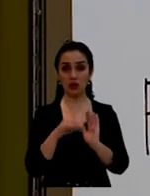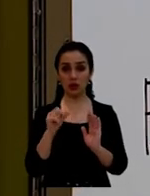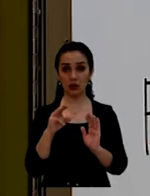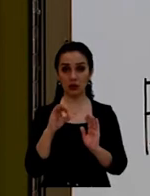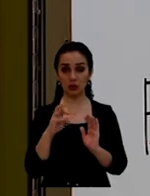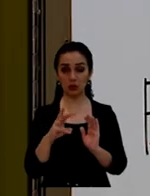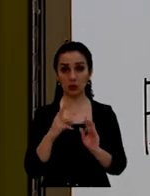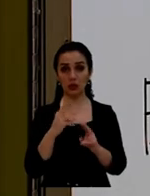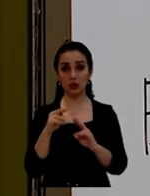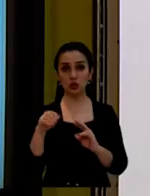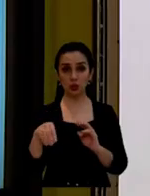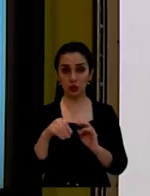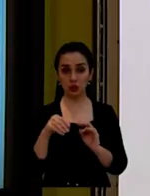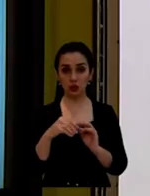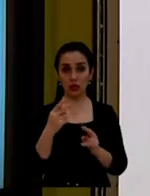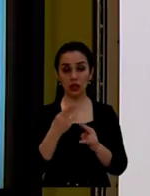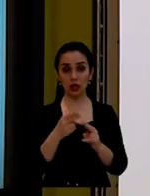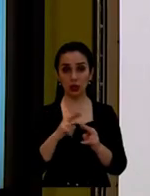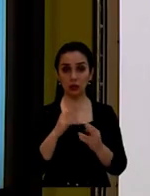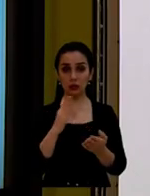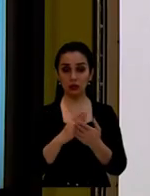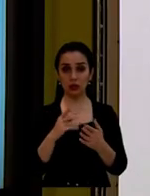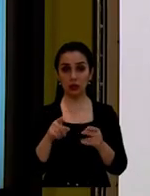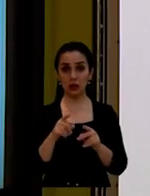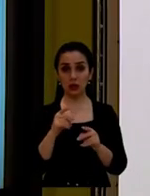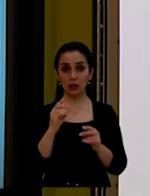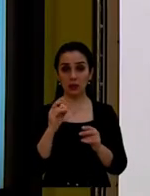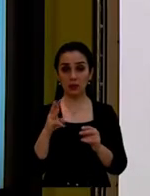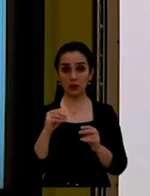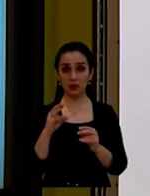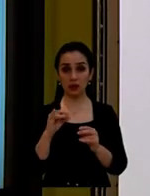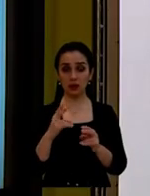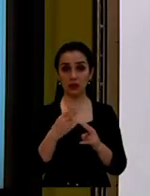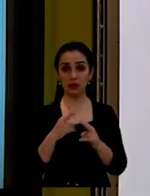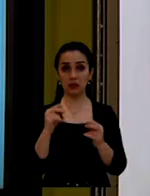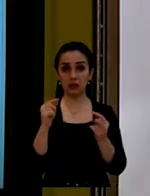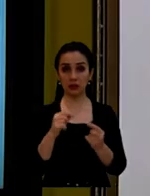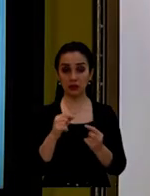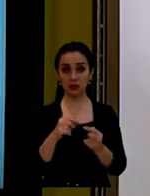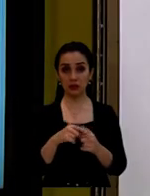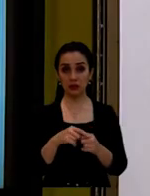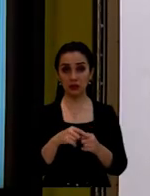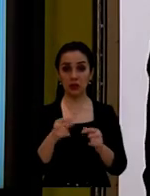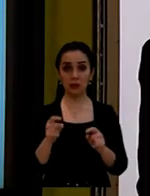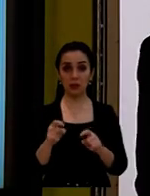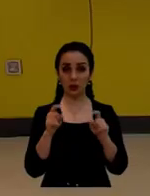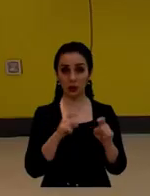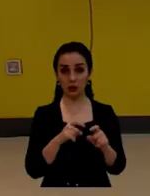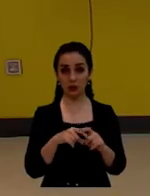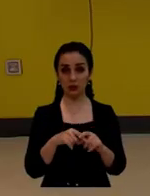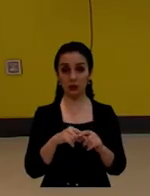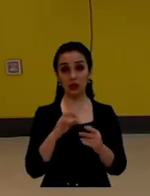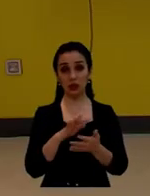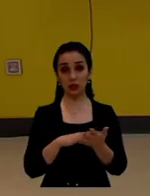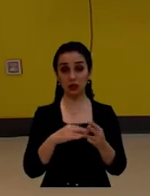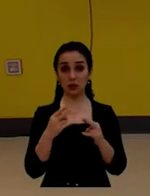в соли который имеет металл соответственно переходим к